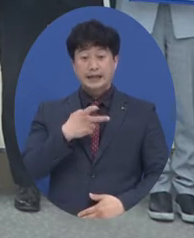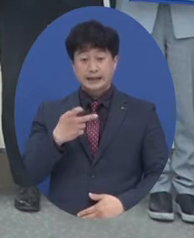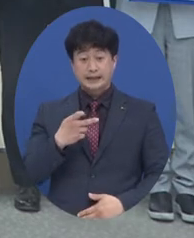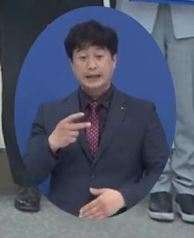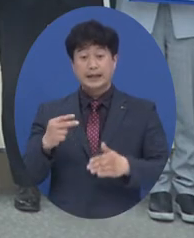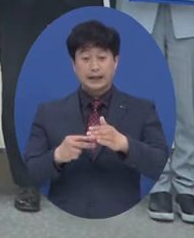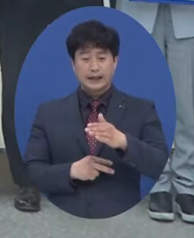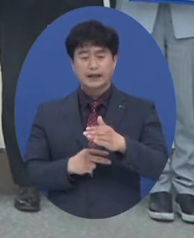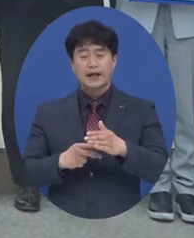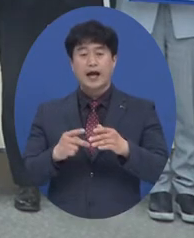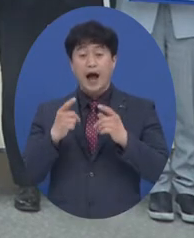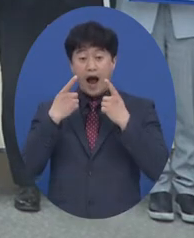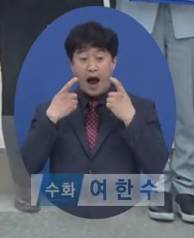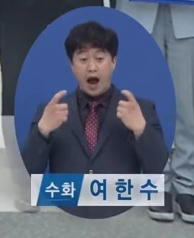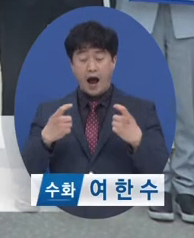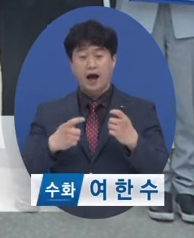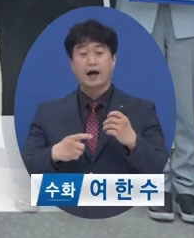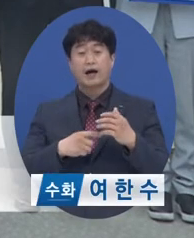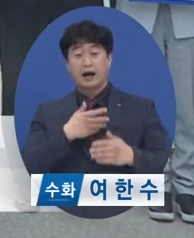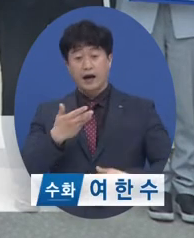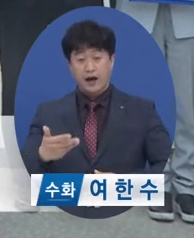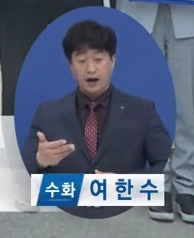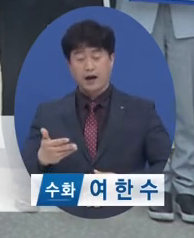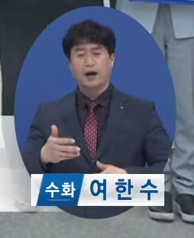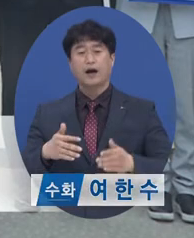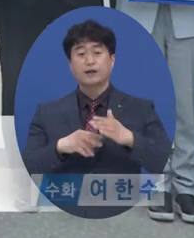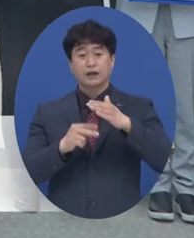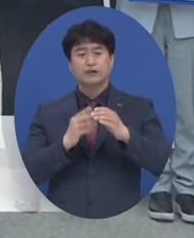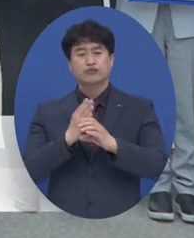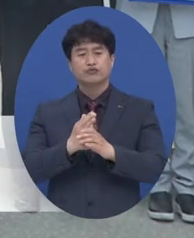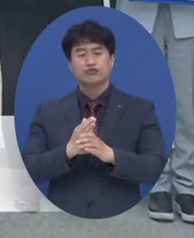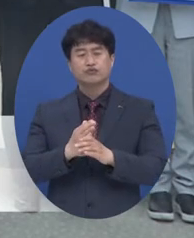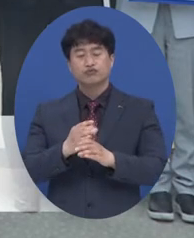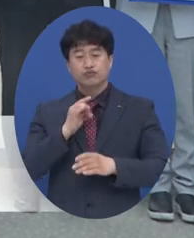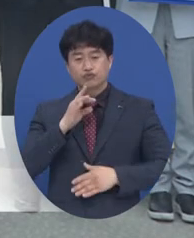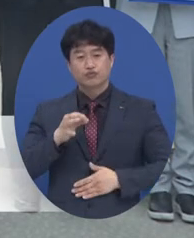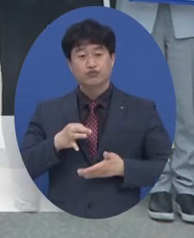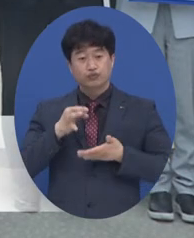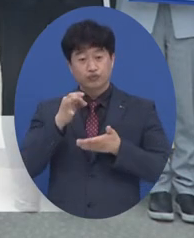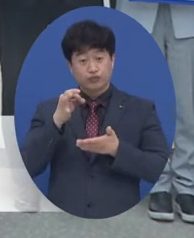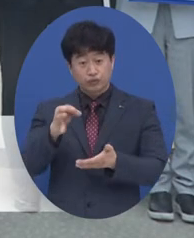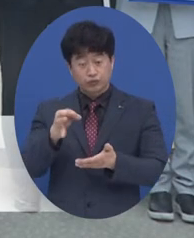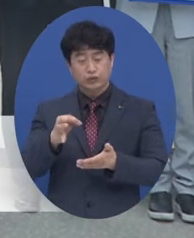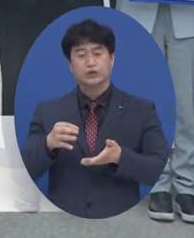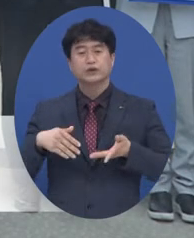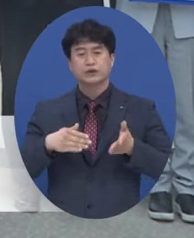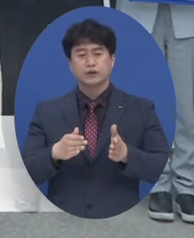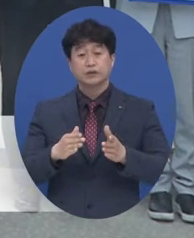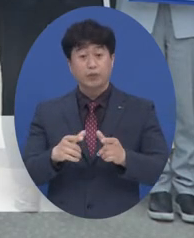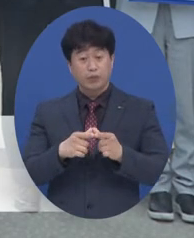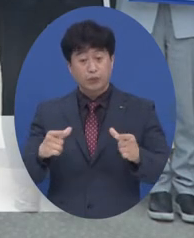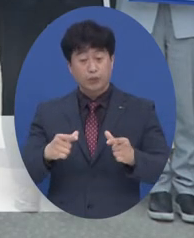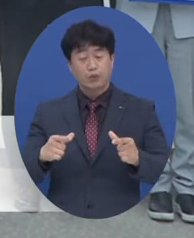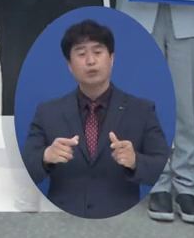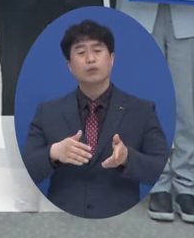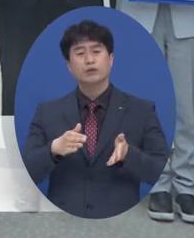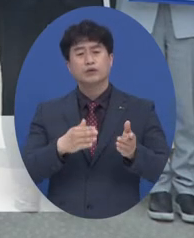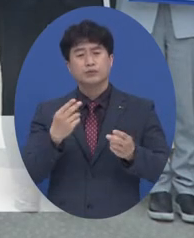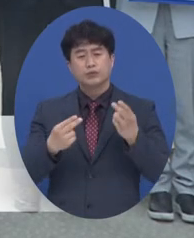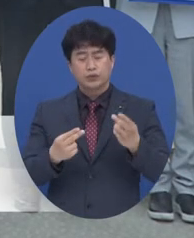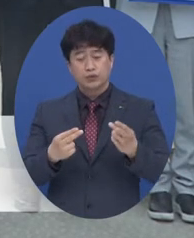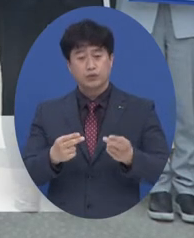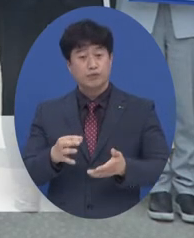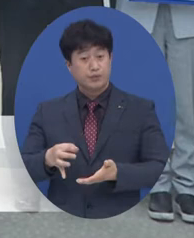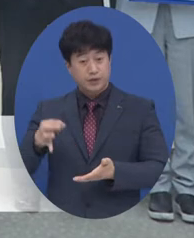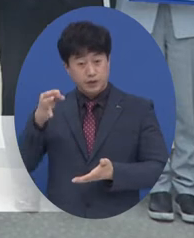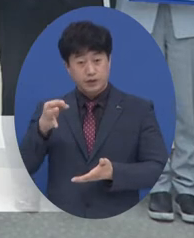일산대교는 한강 교량 중 유일한 유료 도로로 주요 민자도로에 비해 높은 통행료를 징수하고 있는데요. 이러한 민자도로